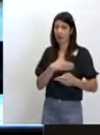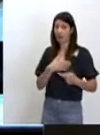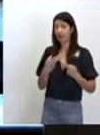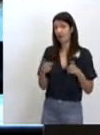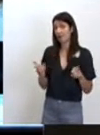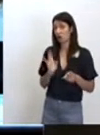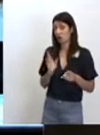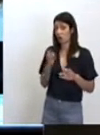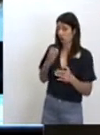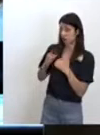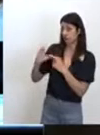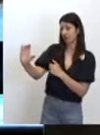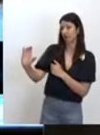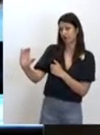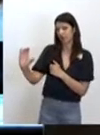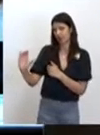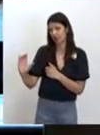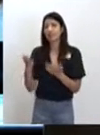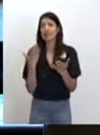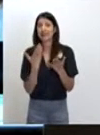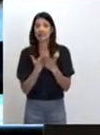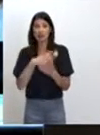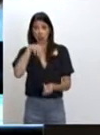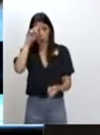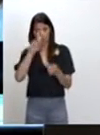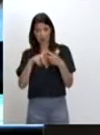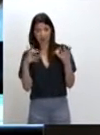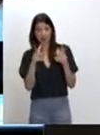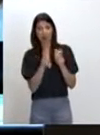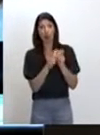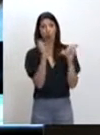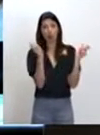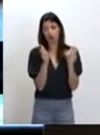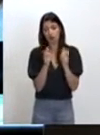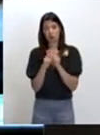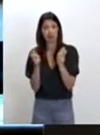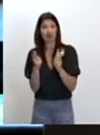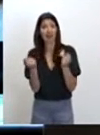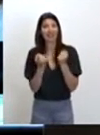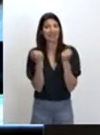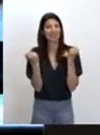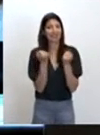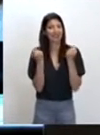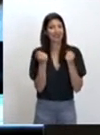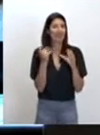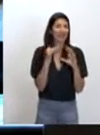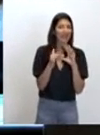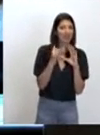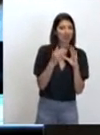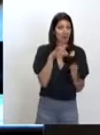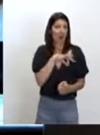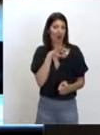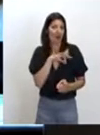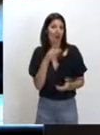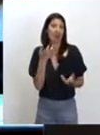Ça, c'est une clause qui vise à limiter la profitabilité de cette activité, une